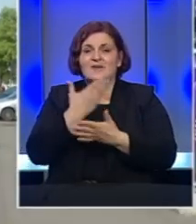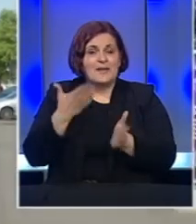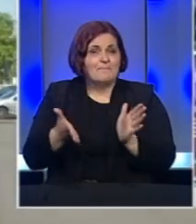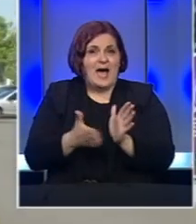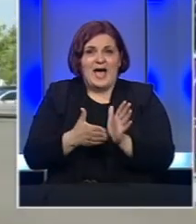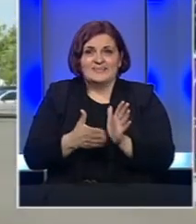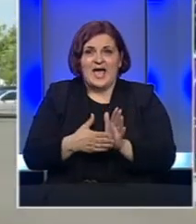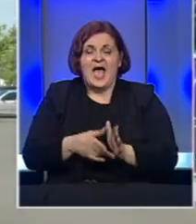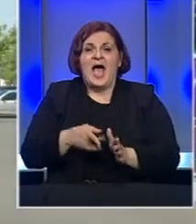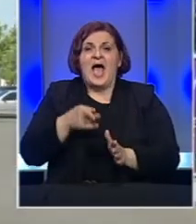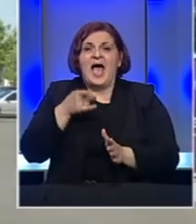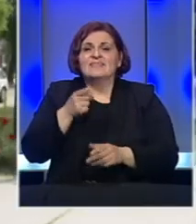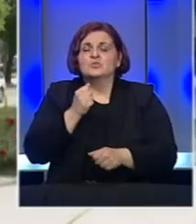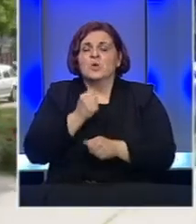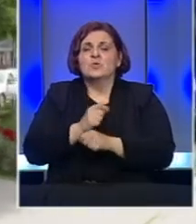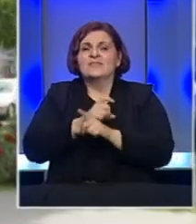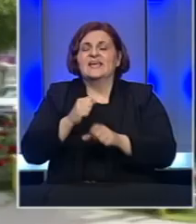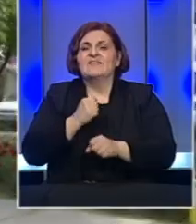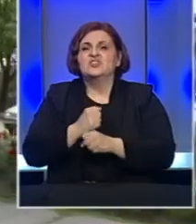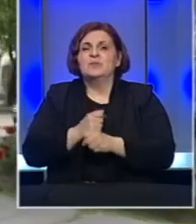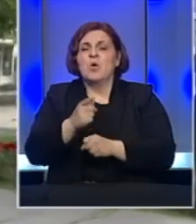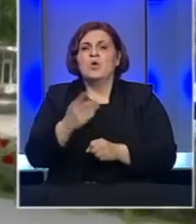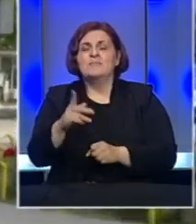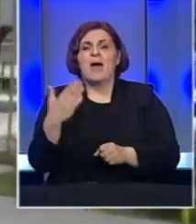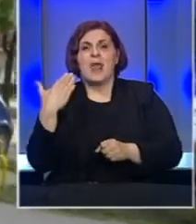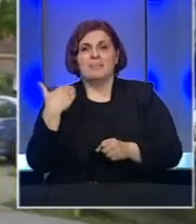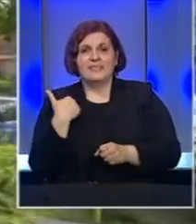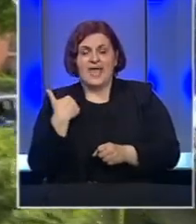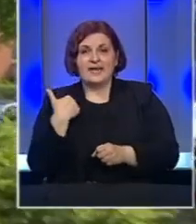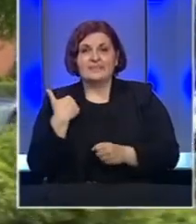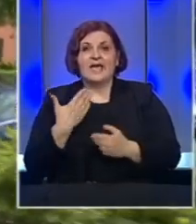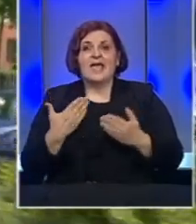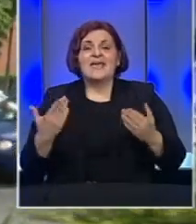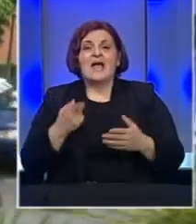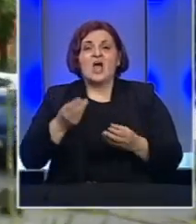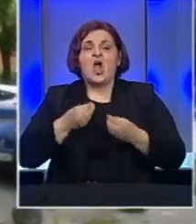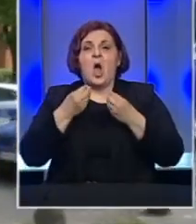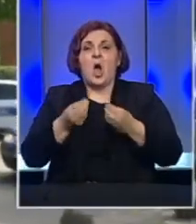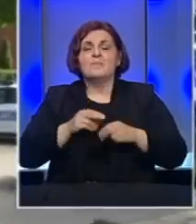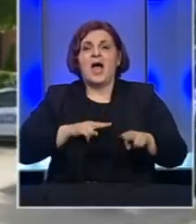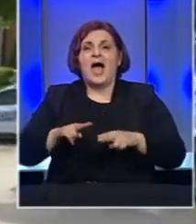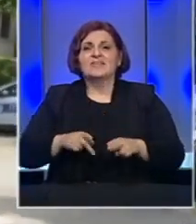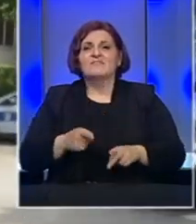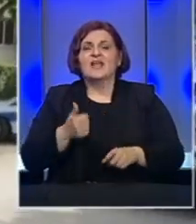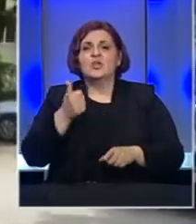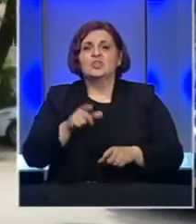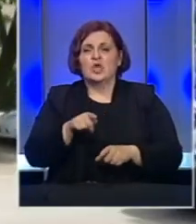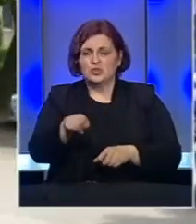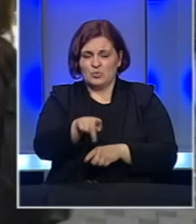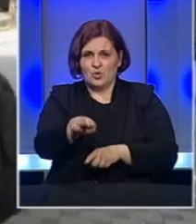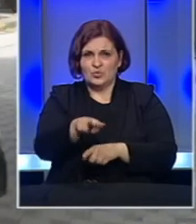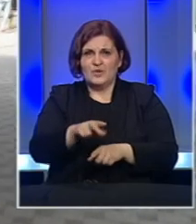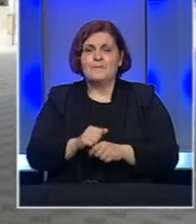da su optuženi počinili krivično djelo kojim se stavlja na teret. Kako je tada objasnio advokat jednog od optuženih